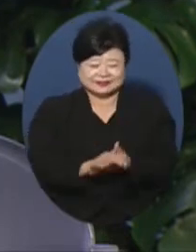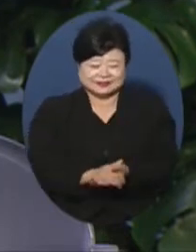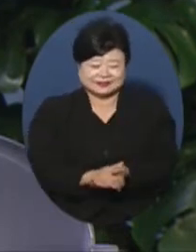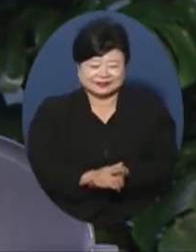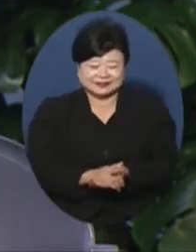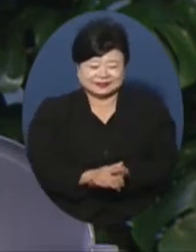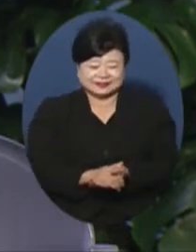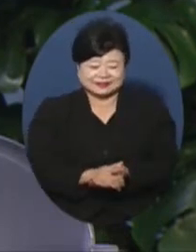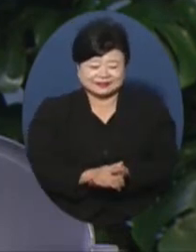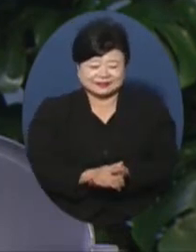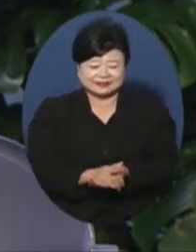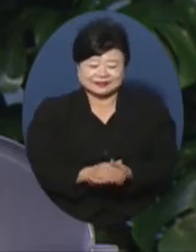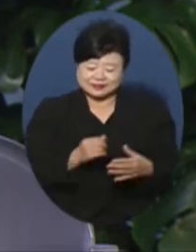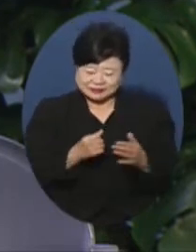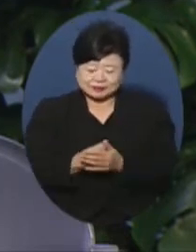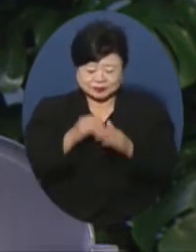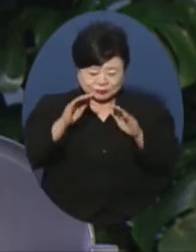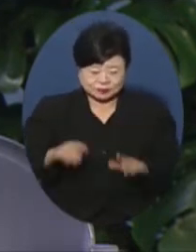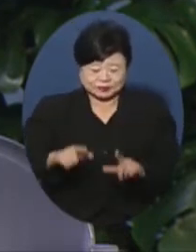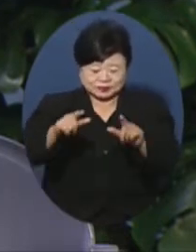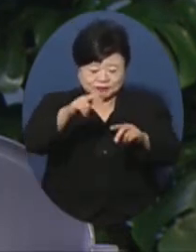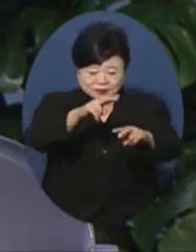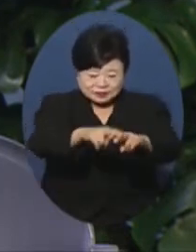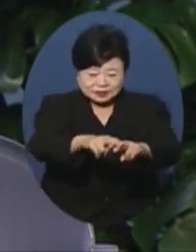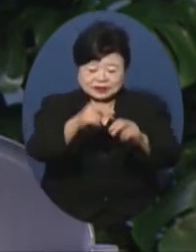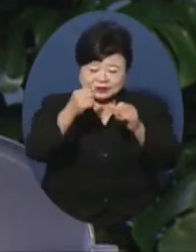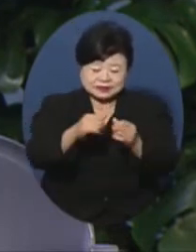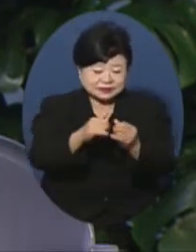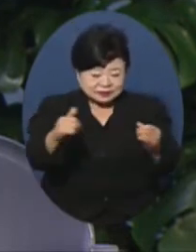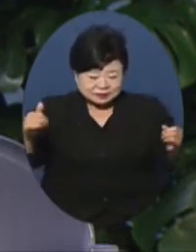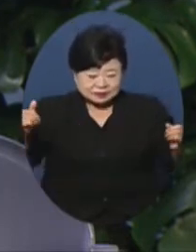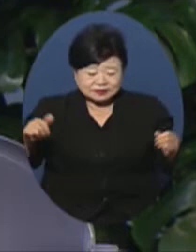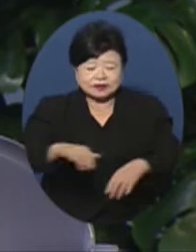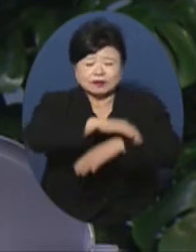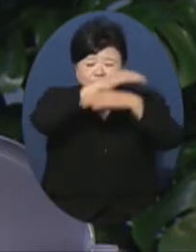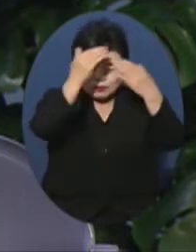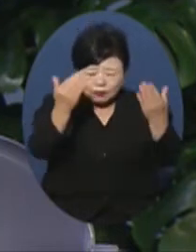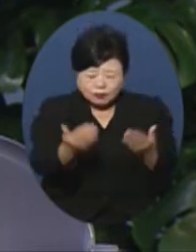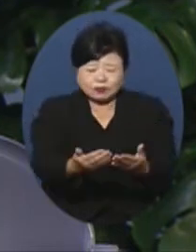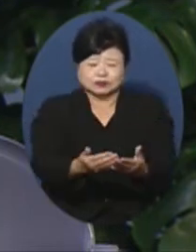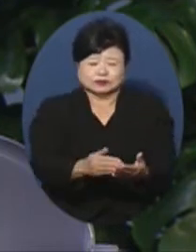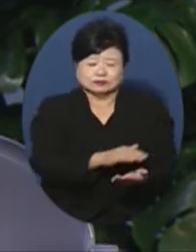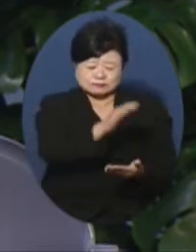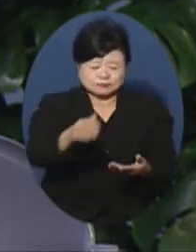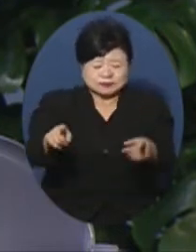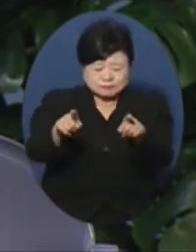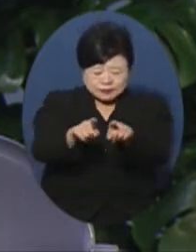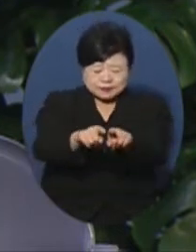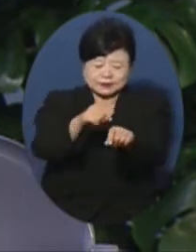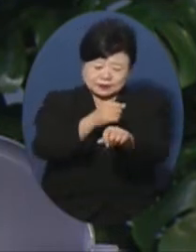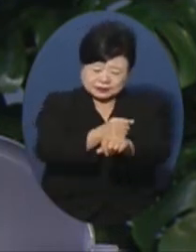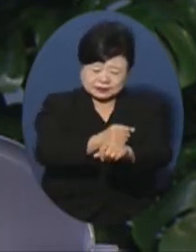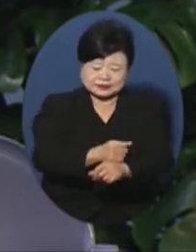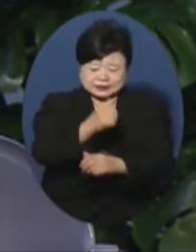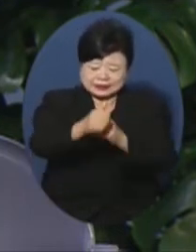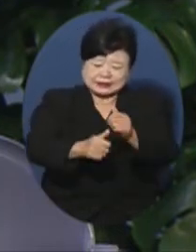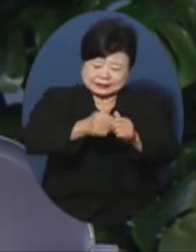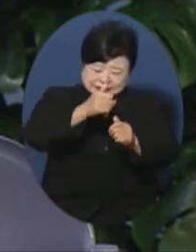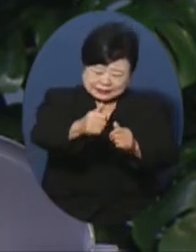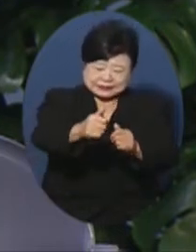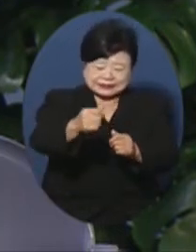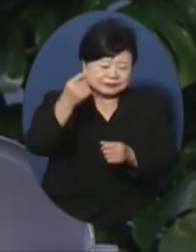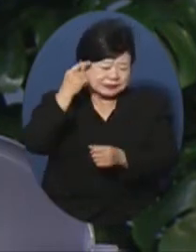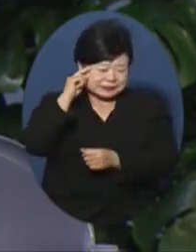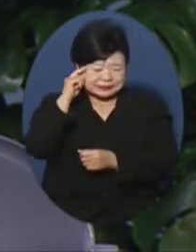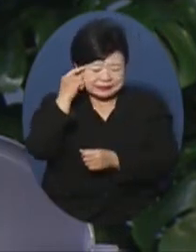약속하셨습니다. 그러므로 오늘 이 자리에서 계신 여러분 모두가 다 우리와 함께 하시는